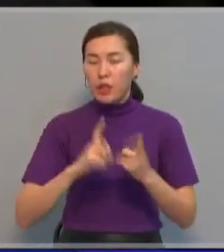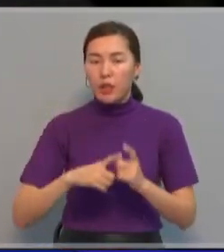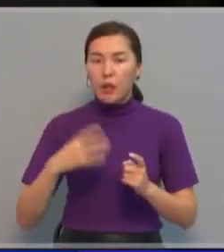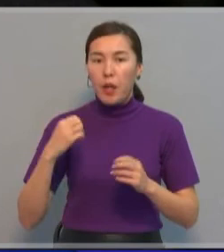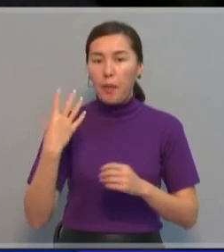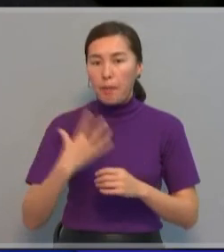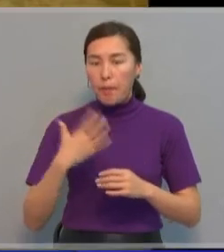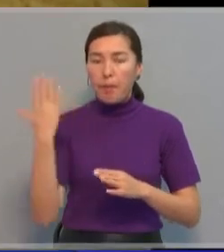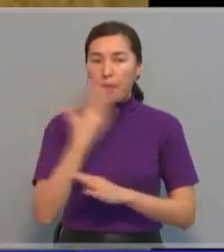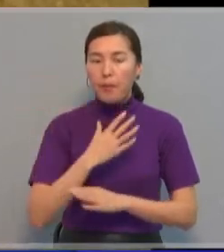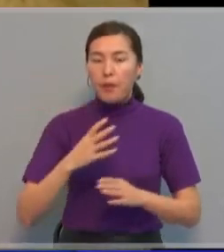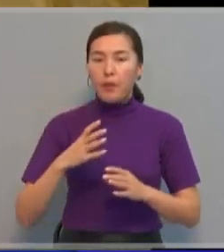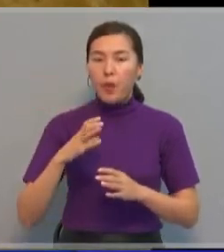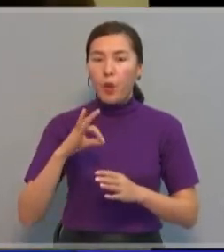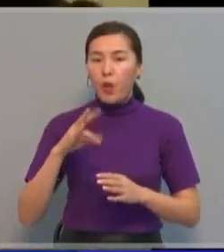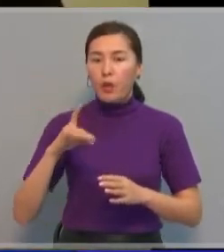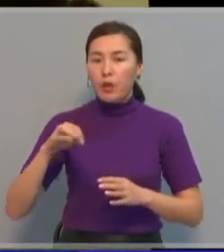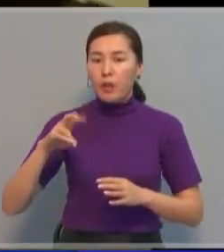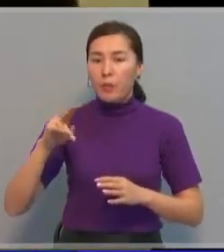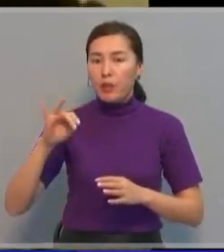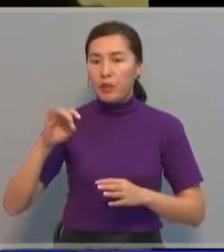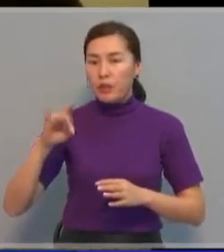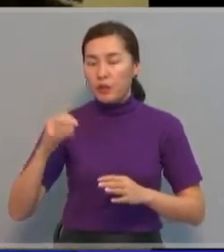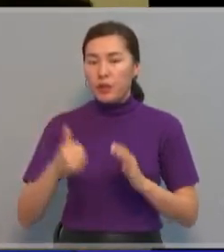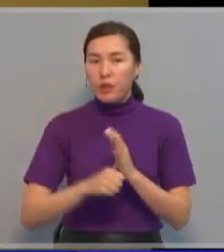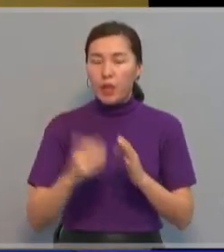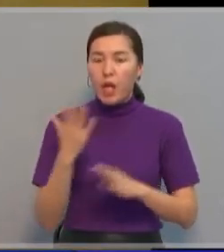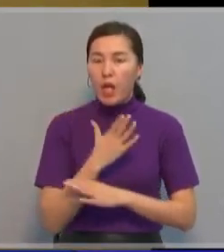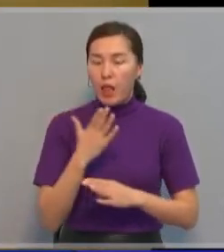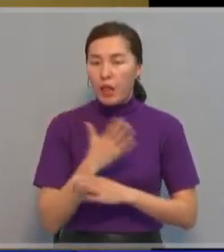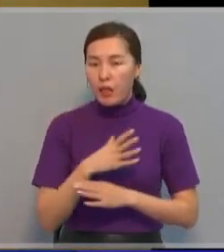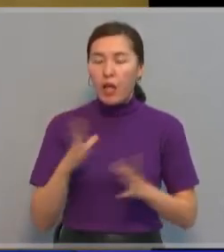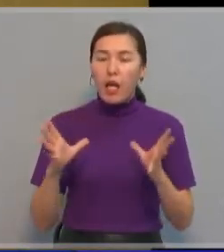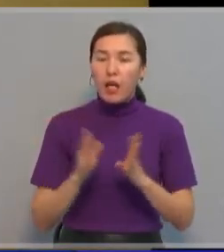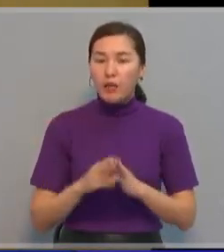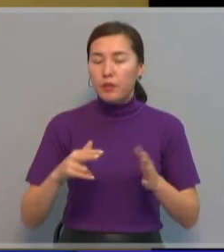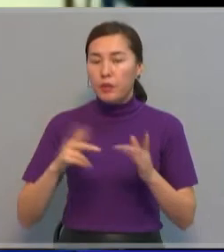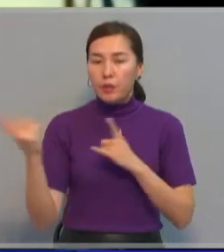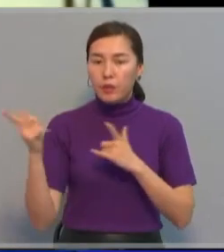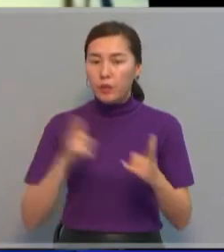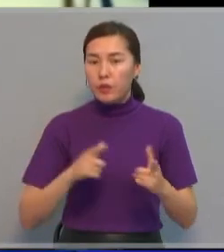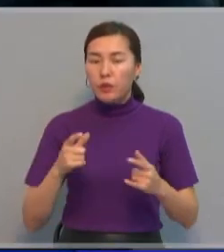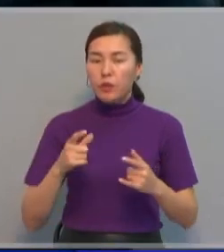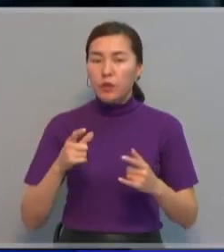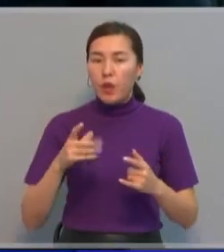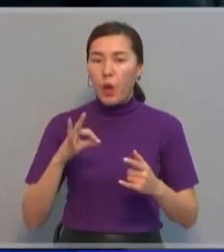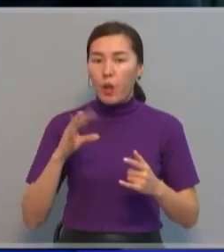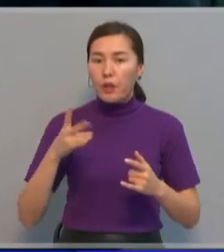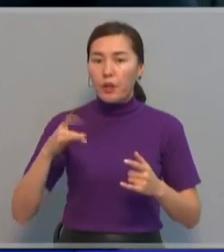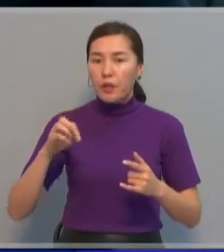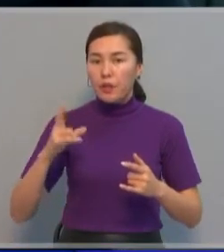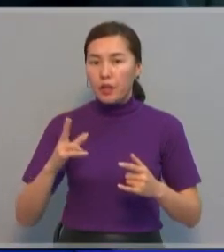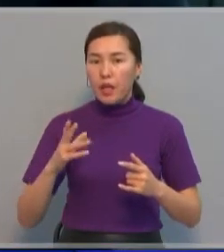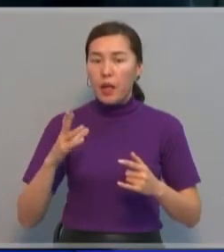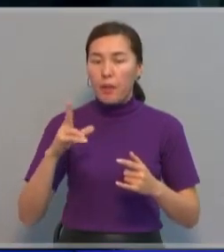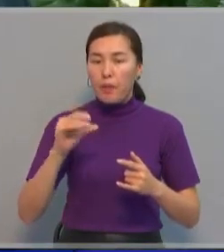переведено 15 фильмов студии Walt Disney Pictures, 6 анимационных фильмов совместного производства студии Walt Disney Pictures